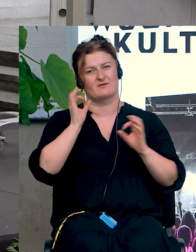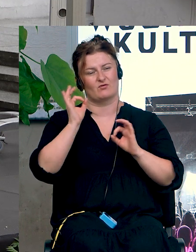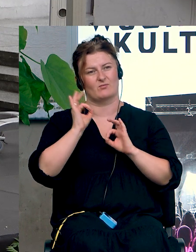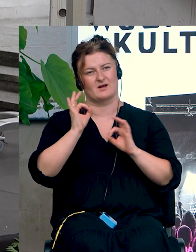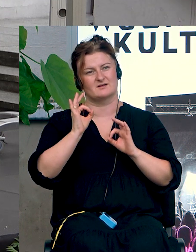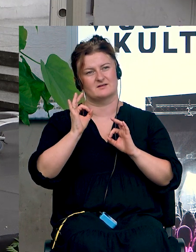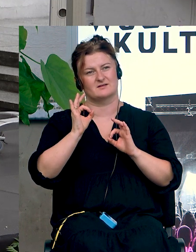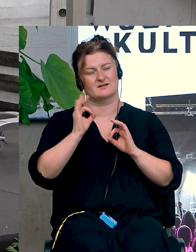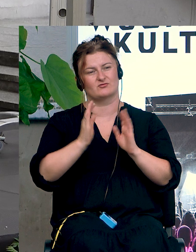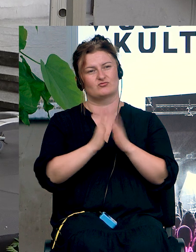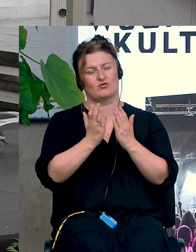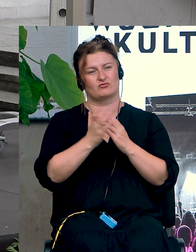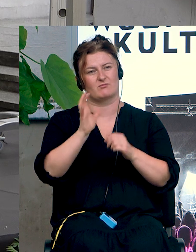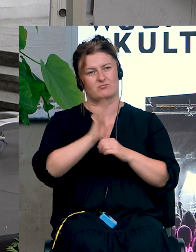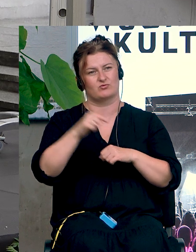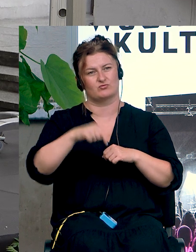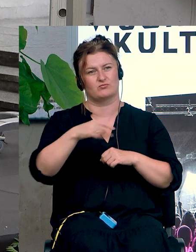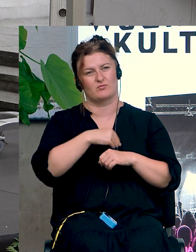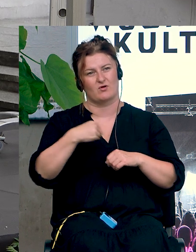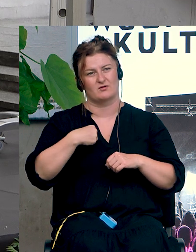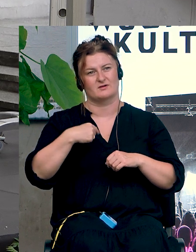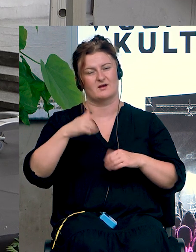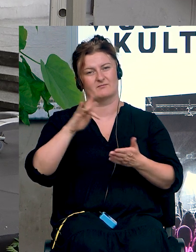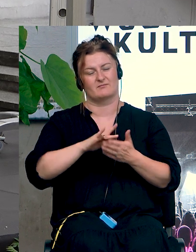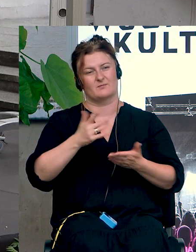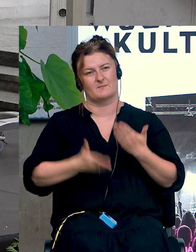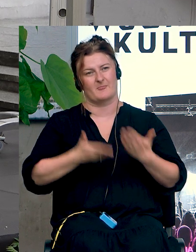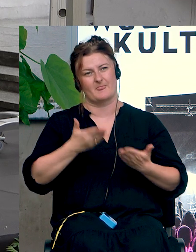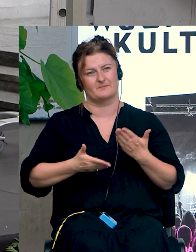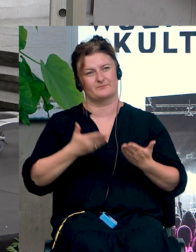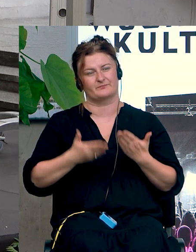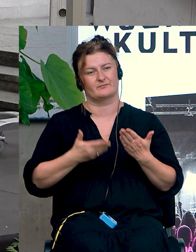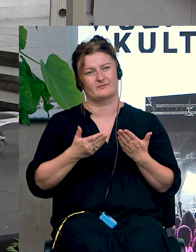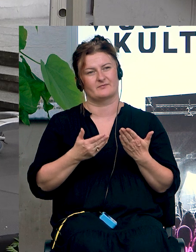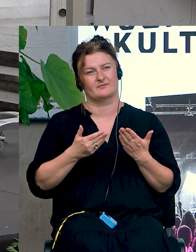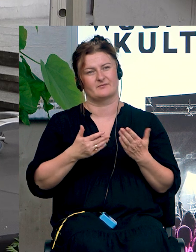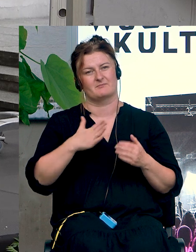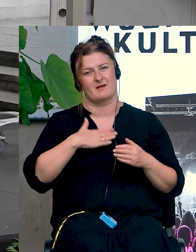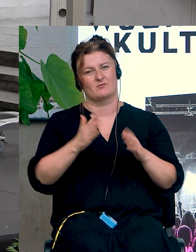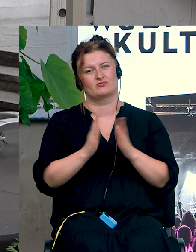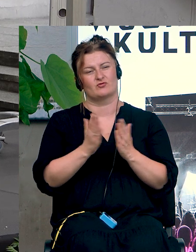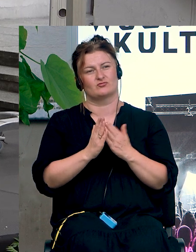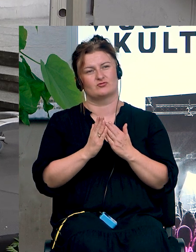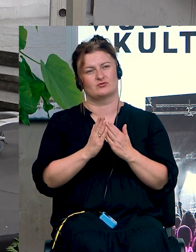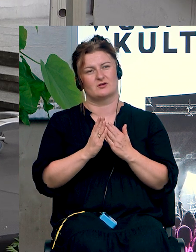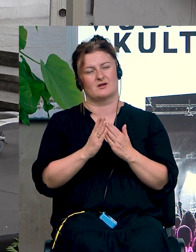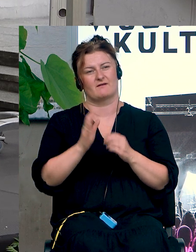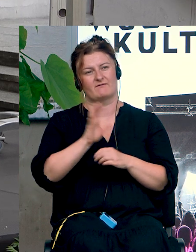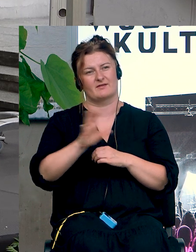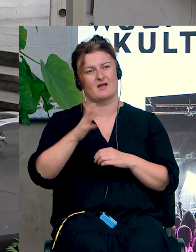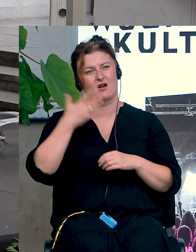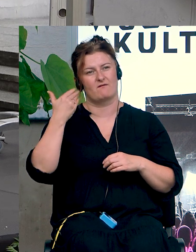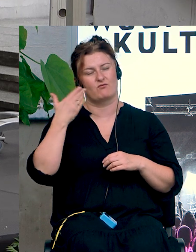в Польщі, будучи в Любліні, в Норбертіно. І маю книжку видану у Львові дитячу,